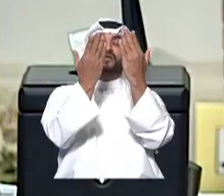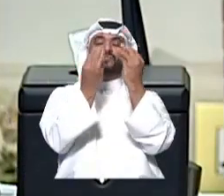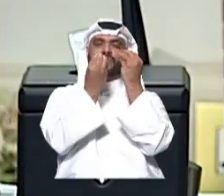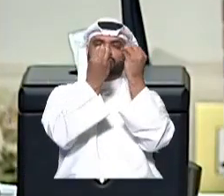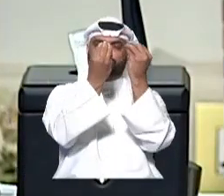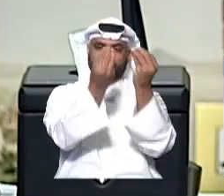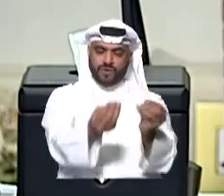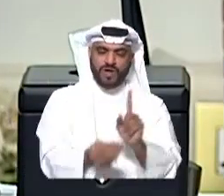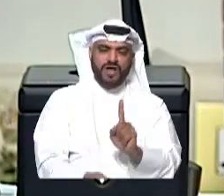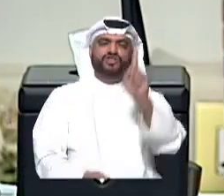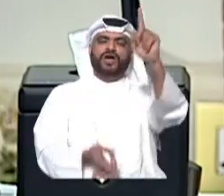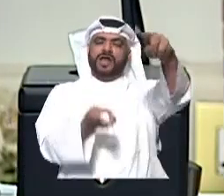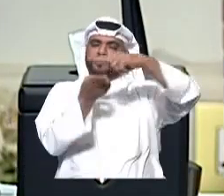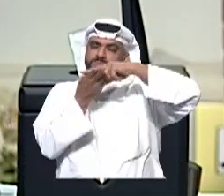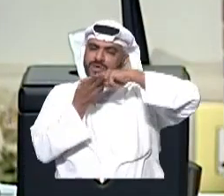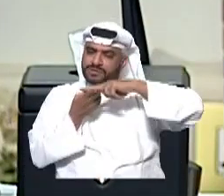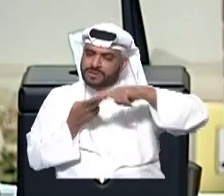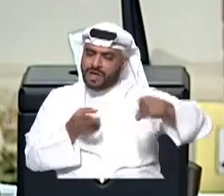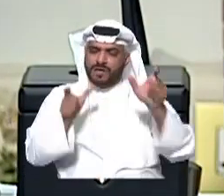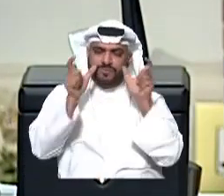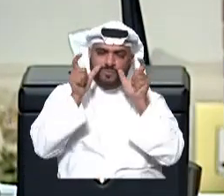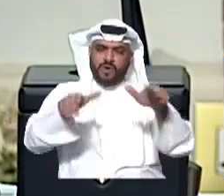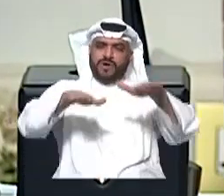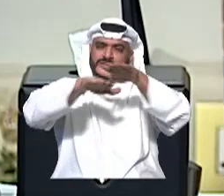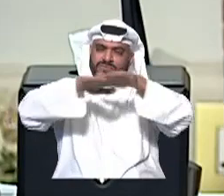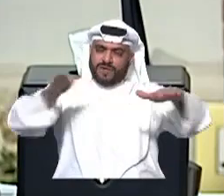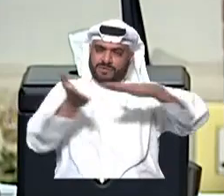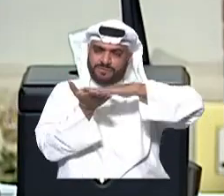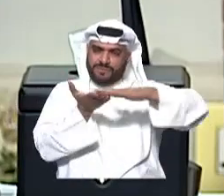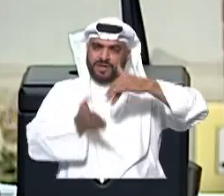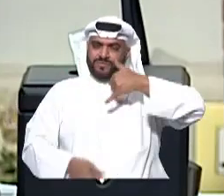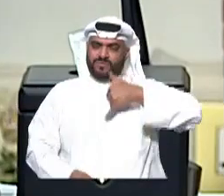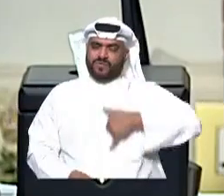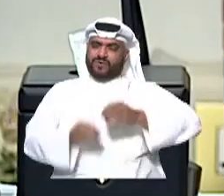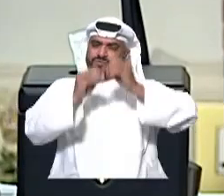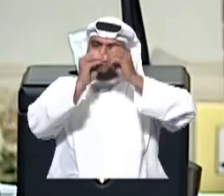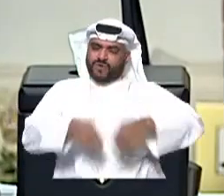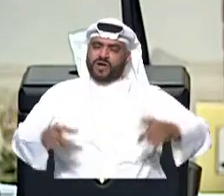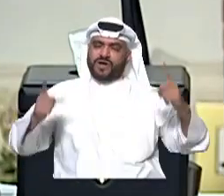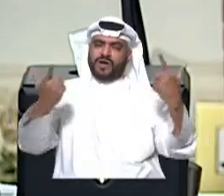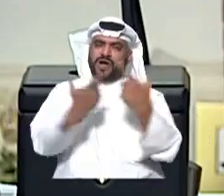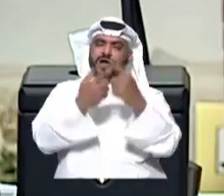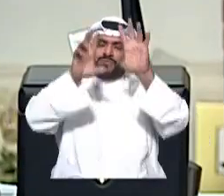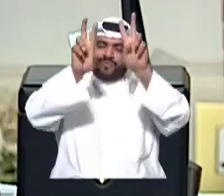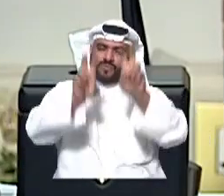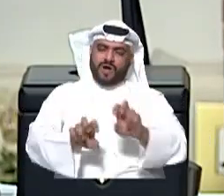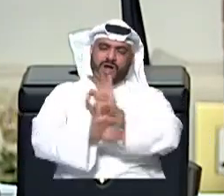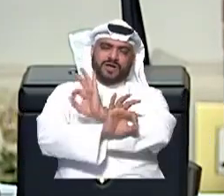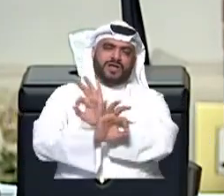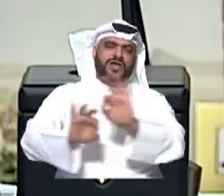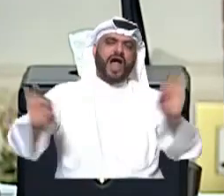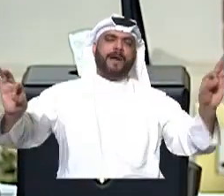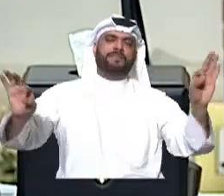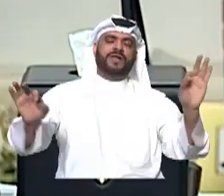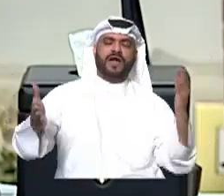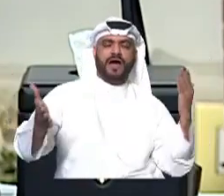تعبر بسلام وأمان ما تواجه من أزمات وتحديات، وصولا